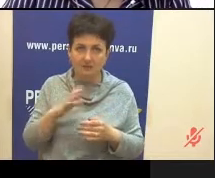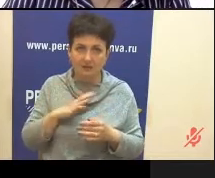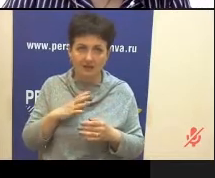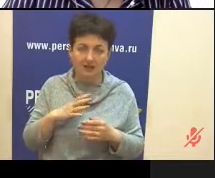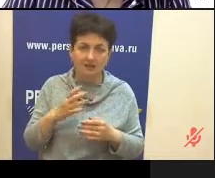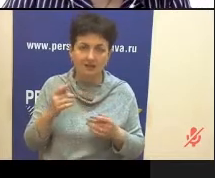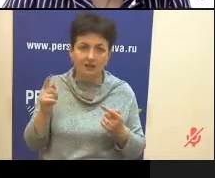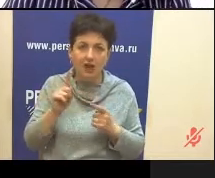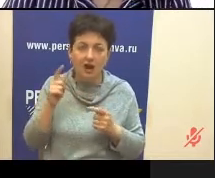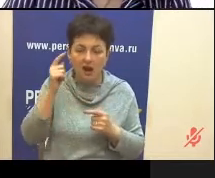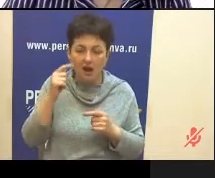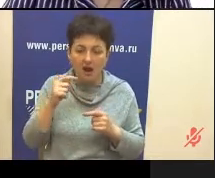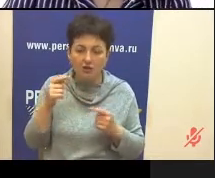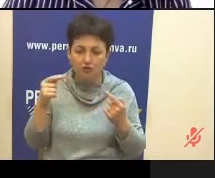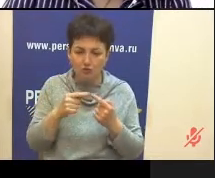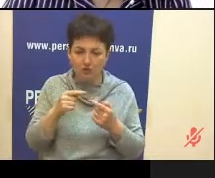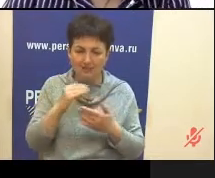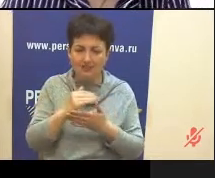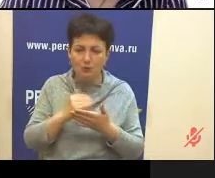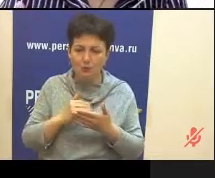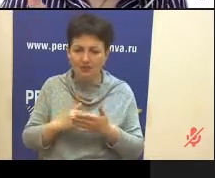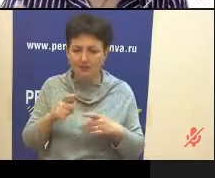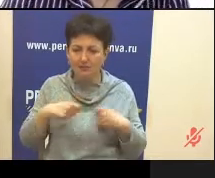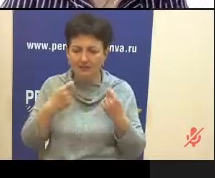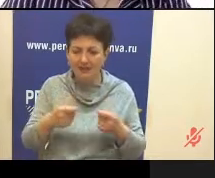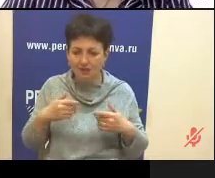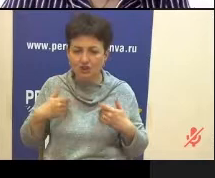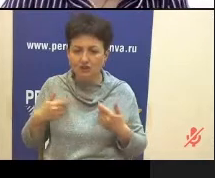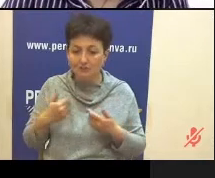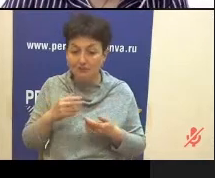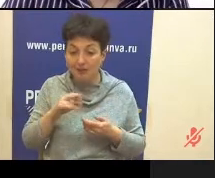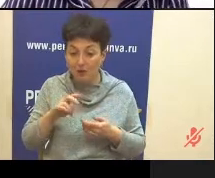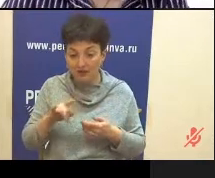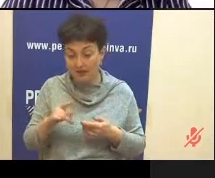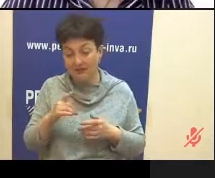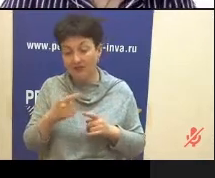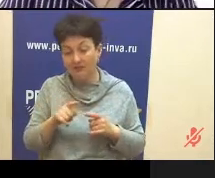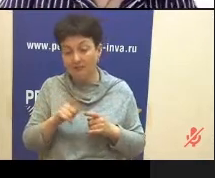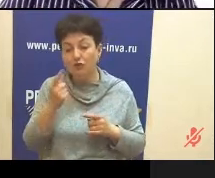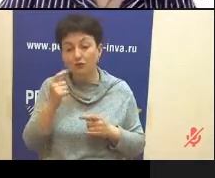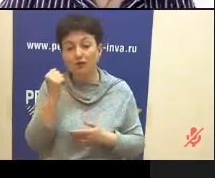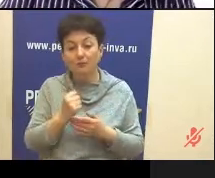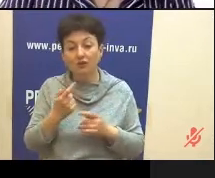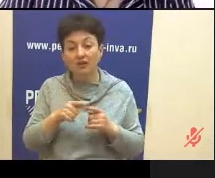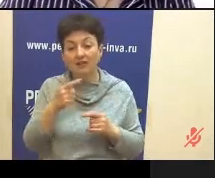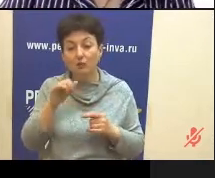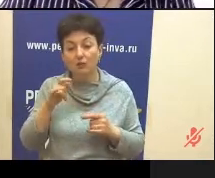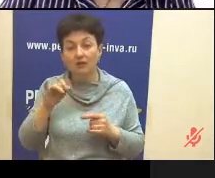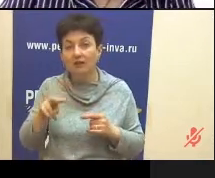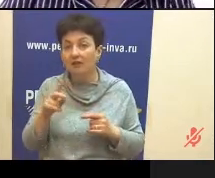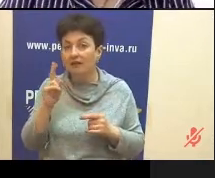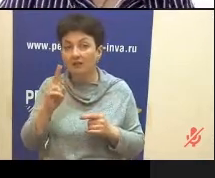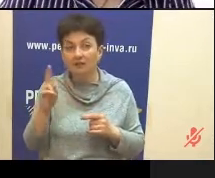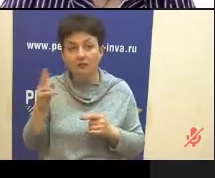вас не просто пшиком, а четко осознаваемой, четко структурированной, приносящей плоды. Так вот, почему